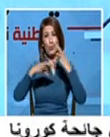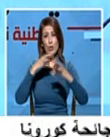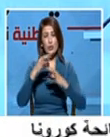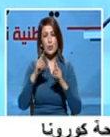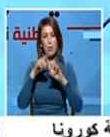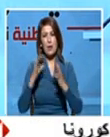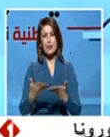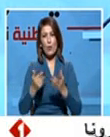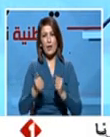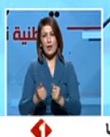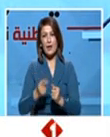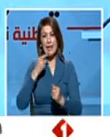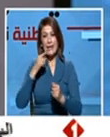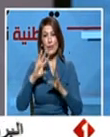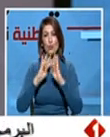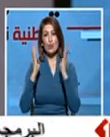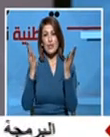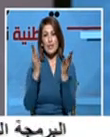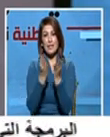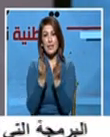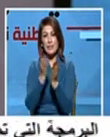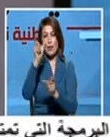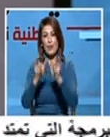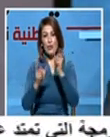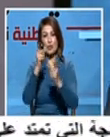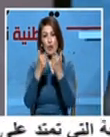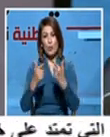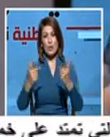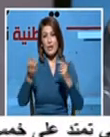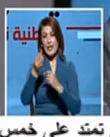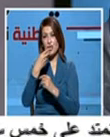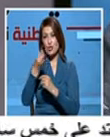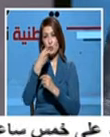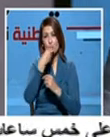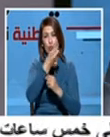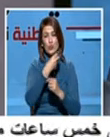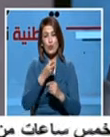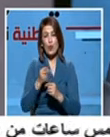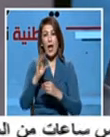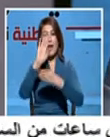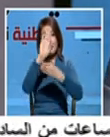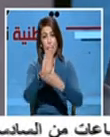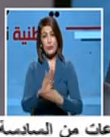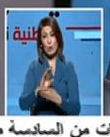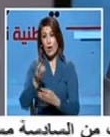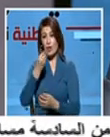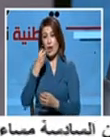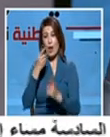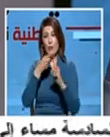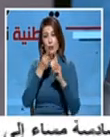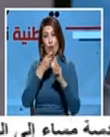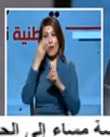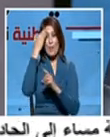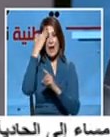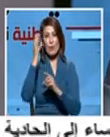ذلك؟ تعاملوا احنا العامه مشاو يشريوا في الكلوروكين والبلاكينين، قال لك مش يحمينا، الوغ كو هو ما يحميش راهو. نزيدوا